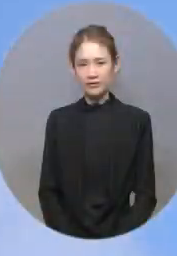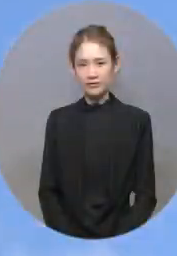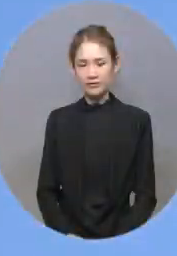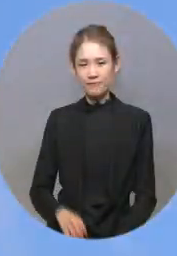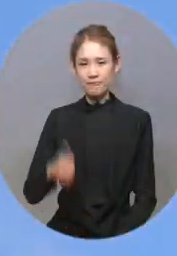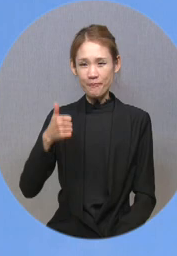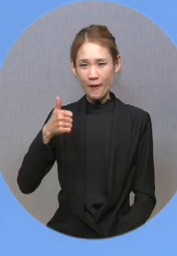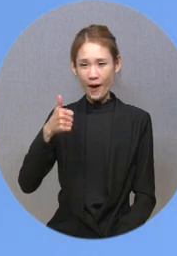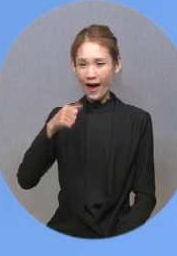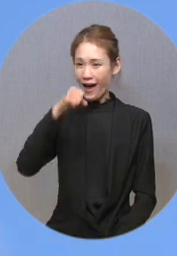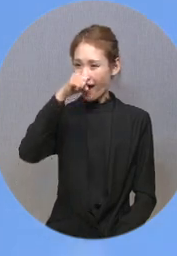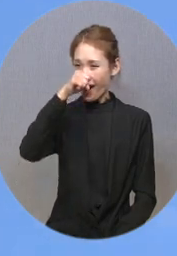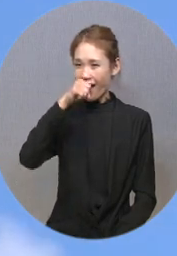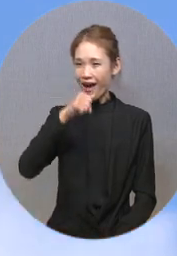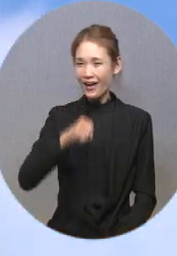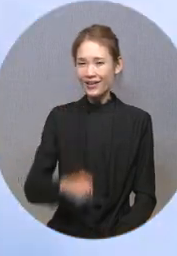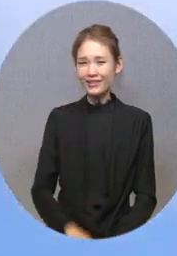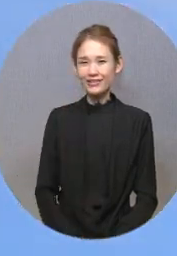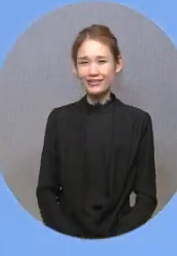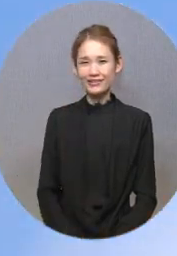샷!